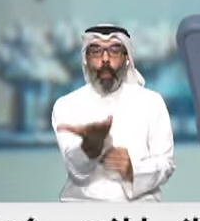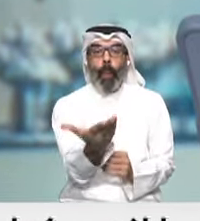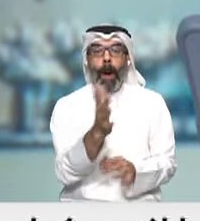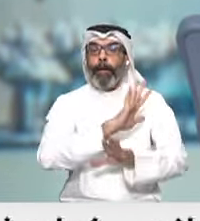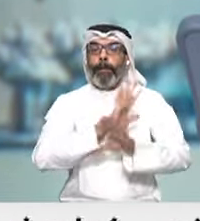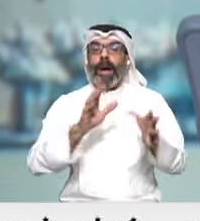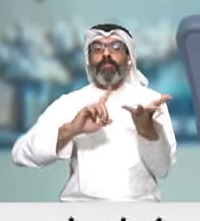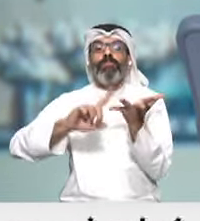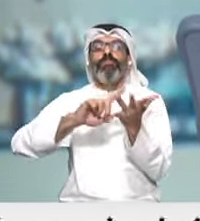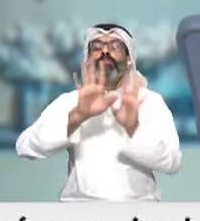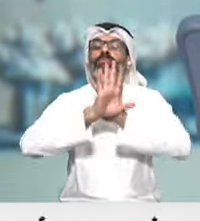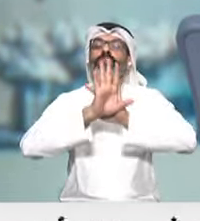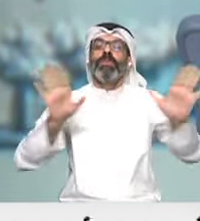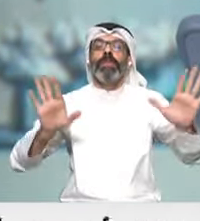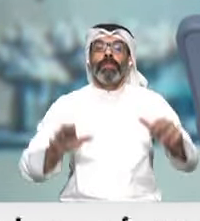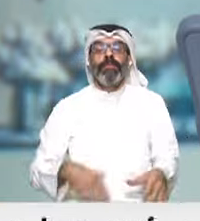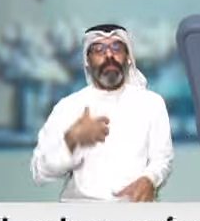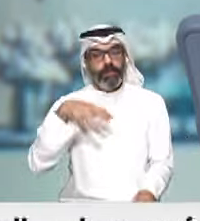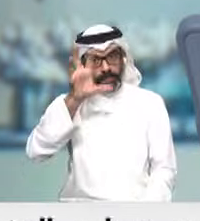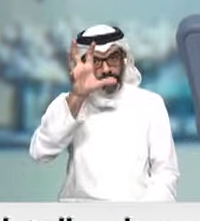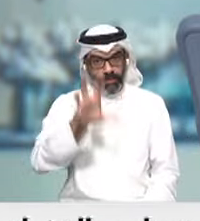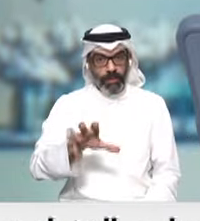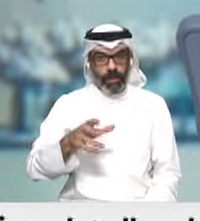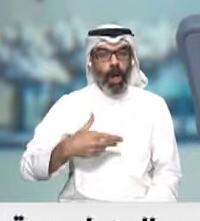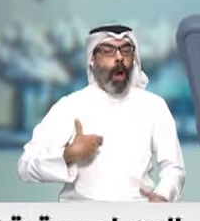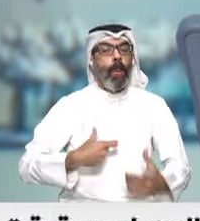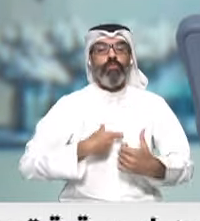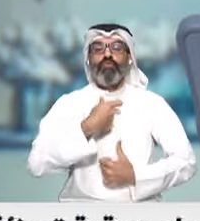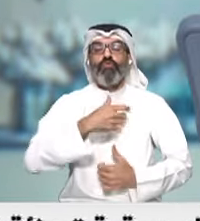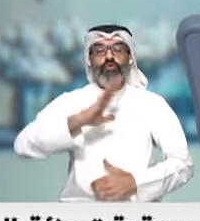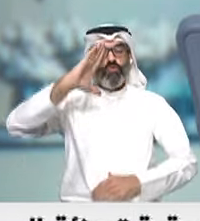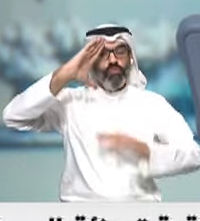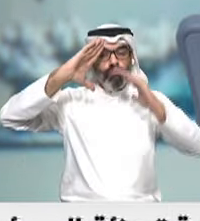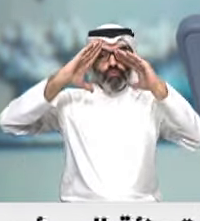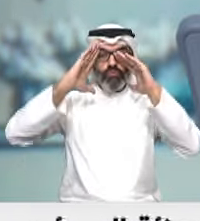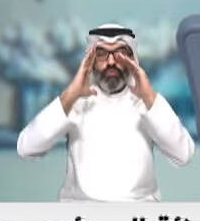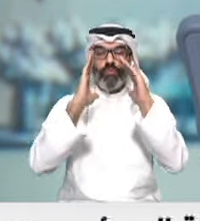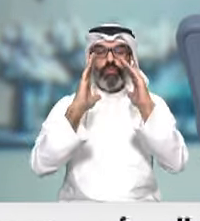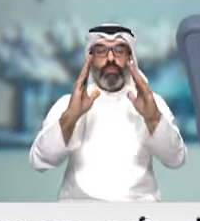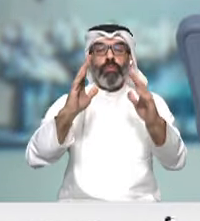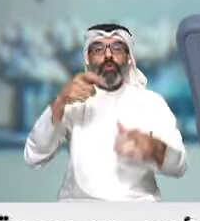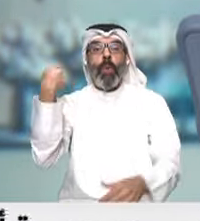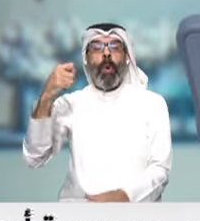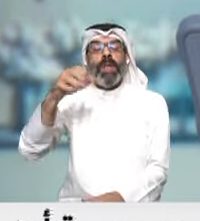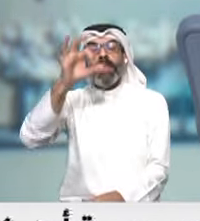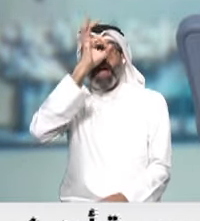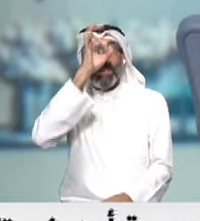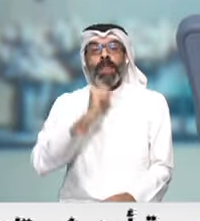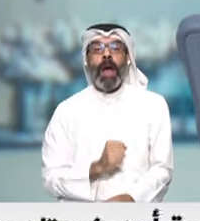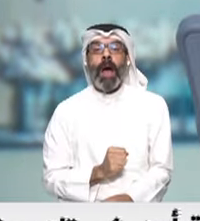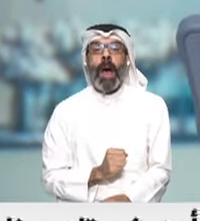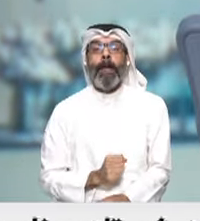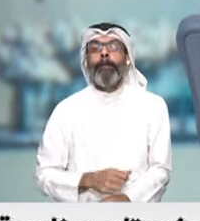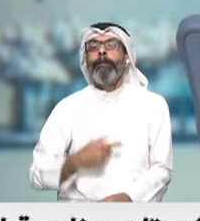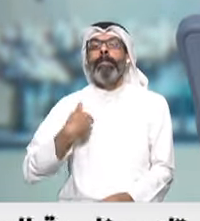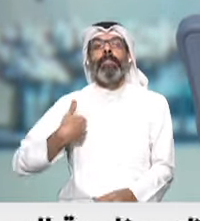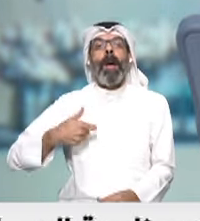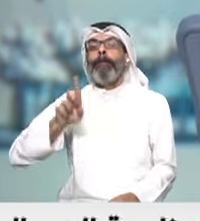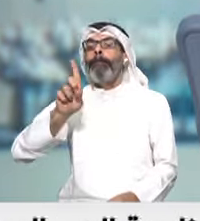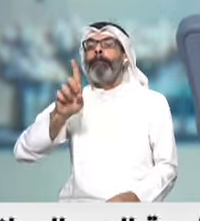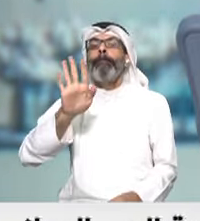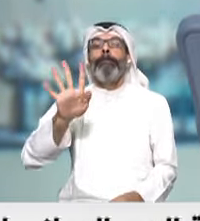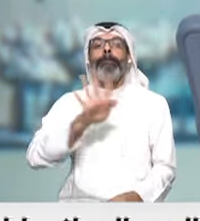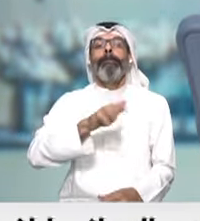توافرها نعم مدير اداره نظم المعلومات في وزاره الداخليه العقيد بشار ابراهيم السيد هاشم